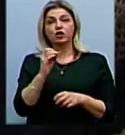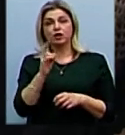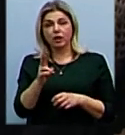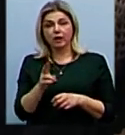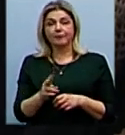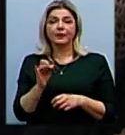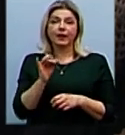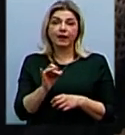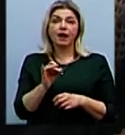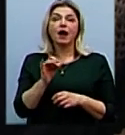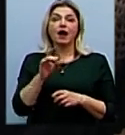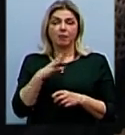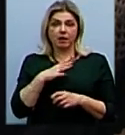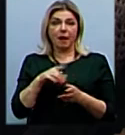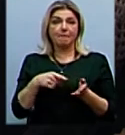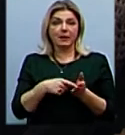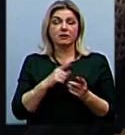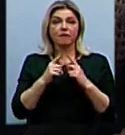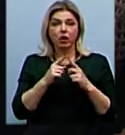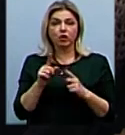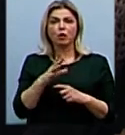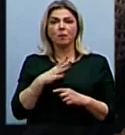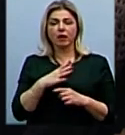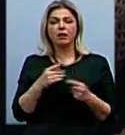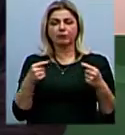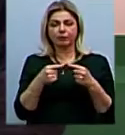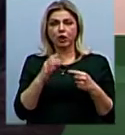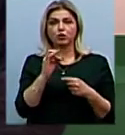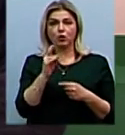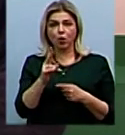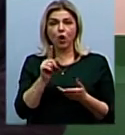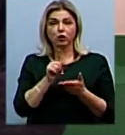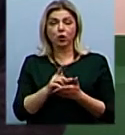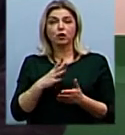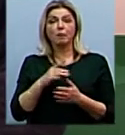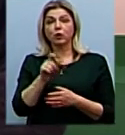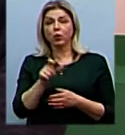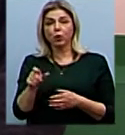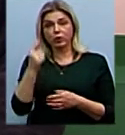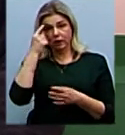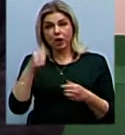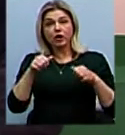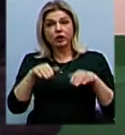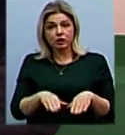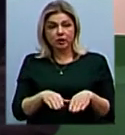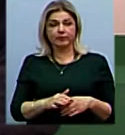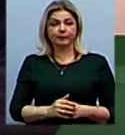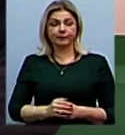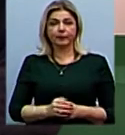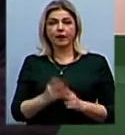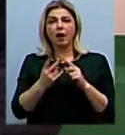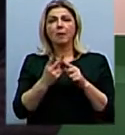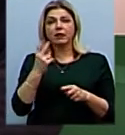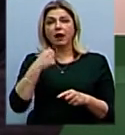тезу міської влади про те, що був певний термін на те, щоб визначитися, да. Люди не визначилися і там, ось маєте, що маєте. Якщо я не помиляюся, півтора